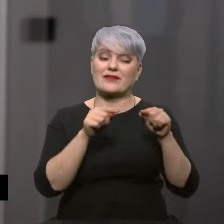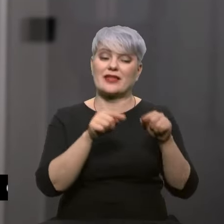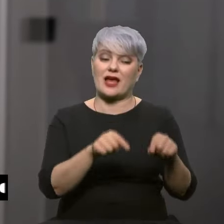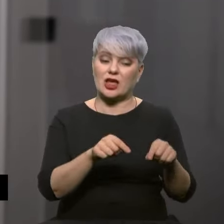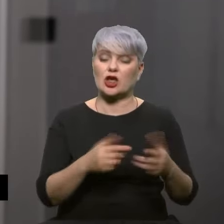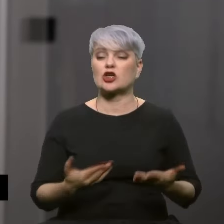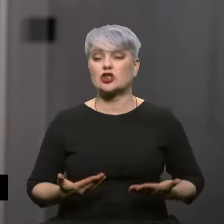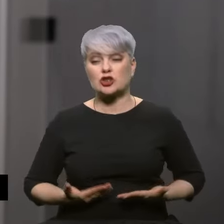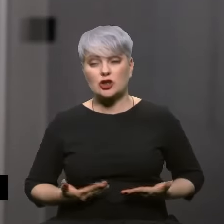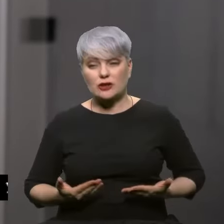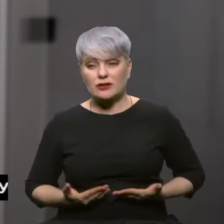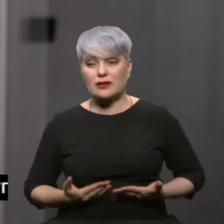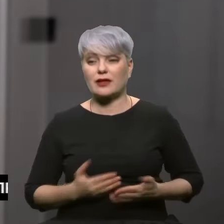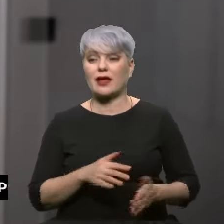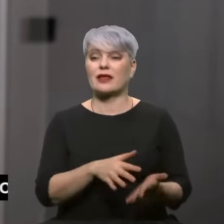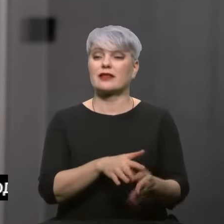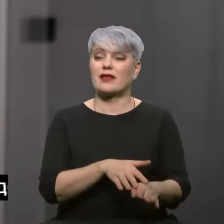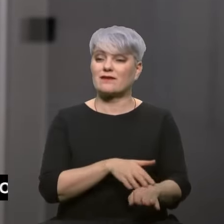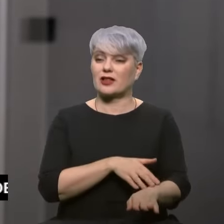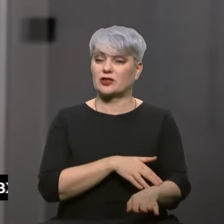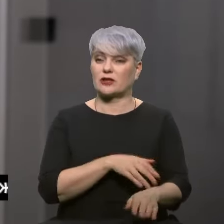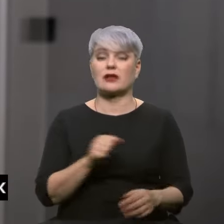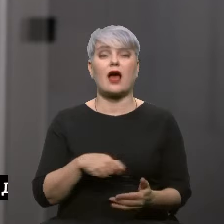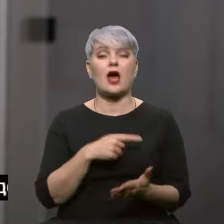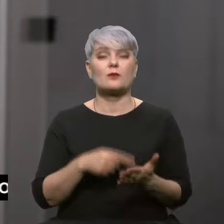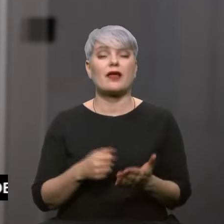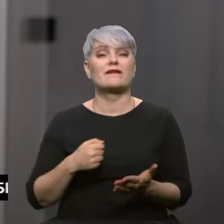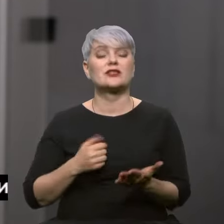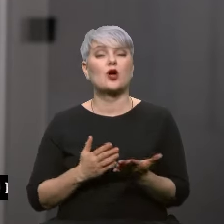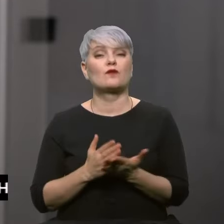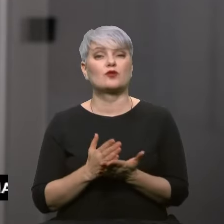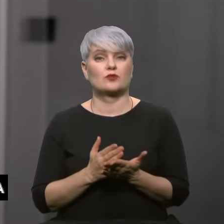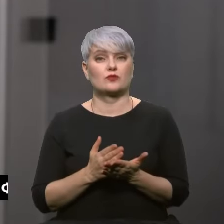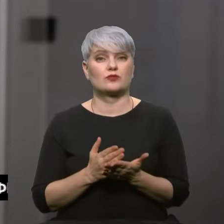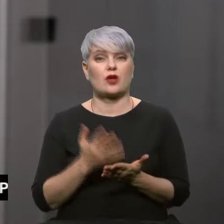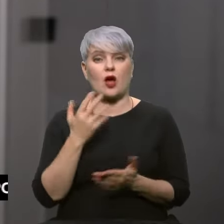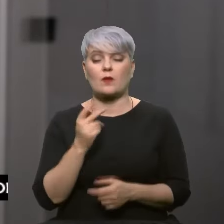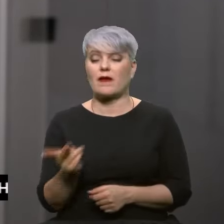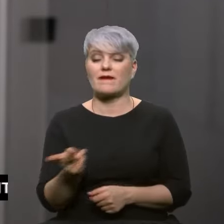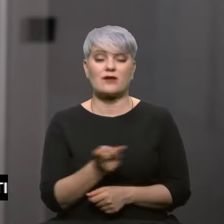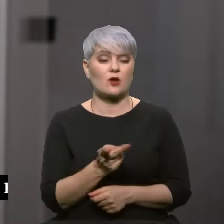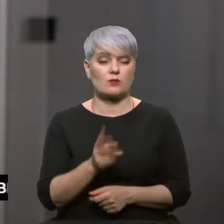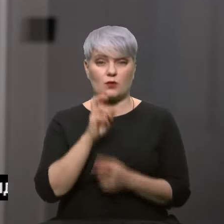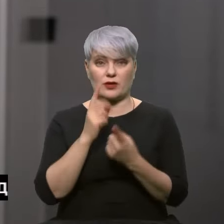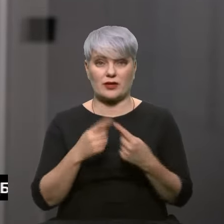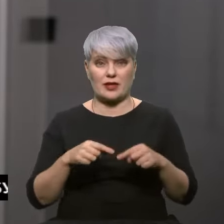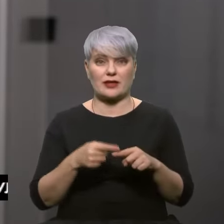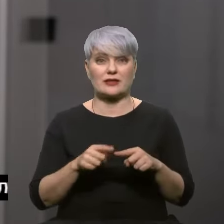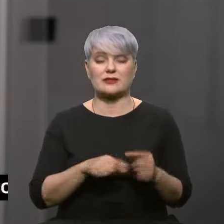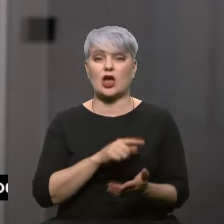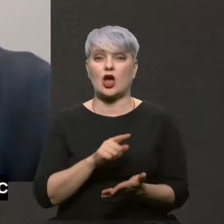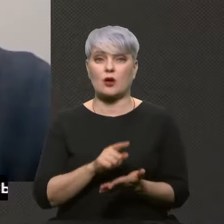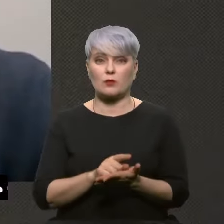політолог Володимир Фесенко. А от питання військової служби, коли в обох країнах це є обов'язком, доведеться вирішувати